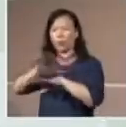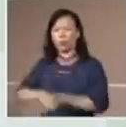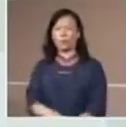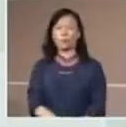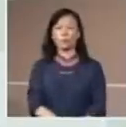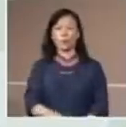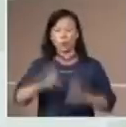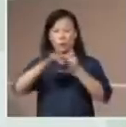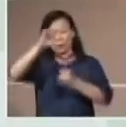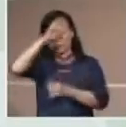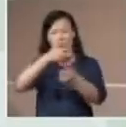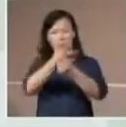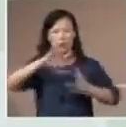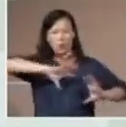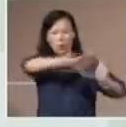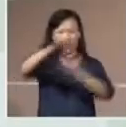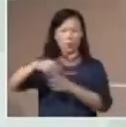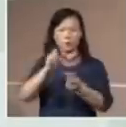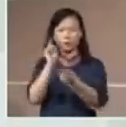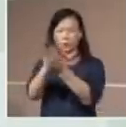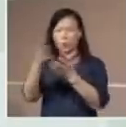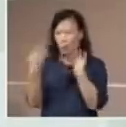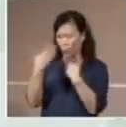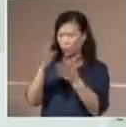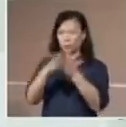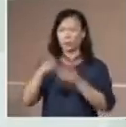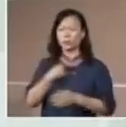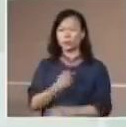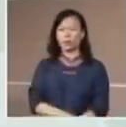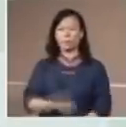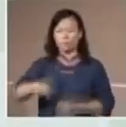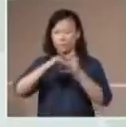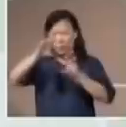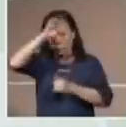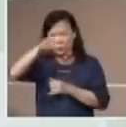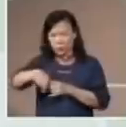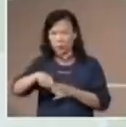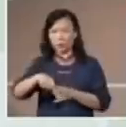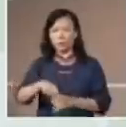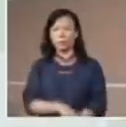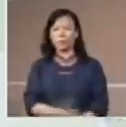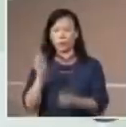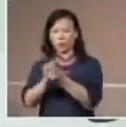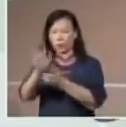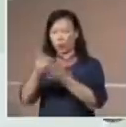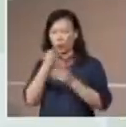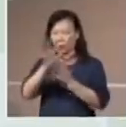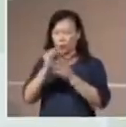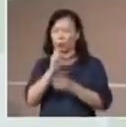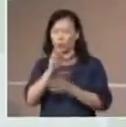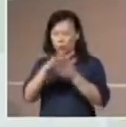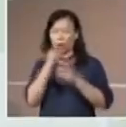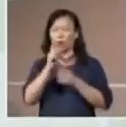乱。咱民进党无好，全世界的人真清楚了解，民主进步党伫这个所在所捍卫的